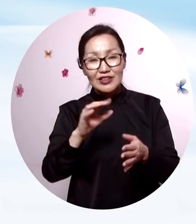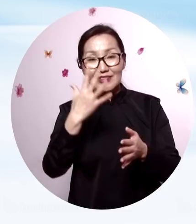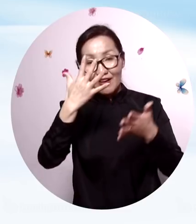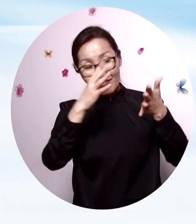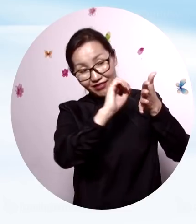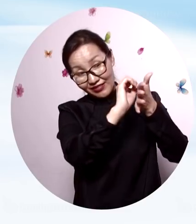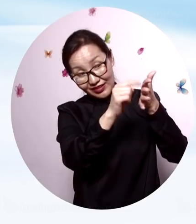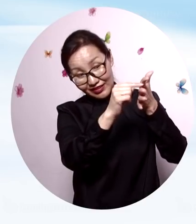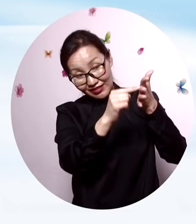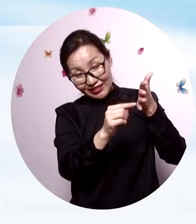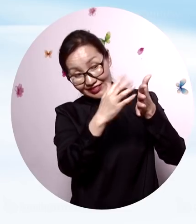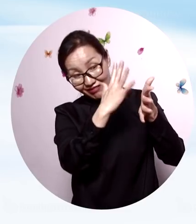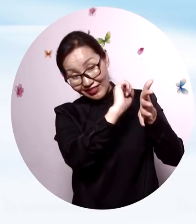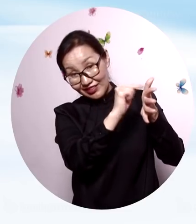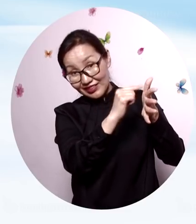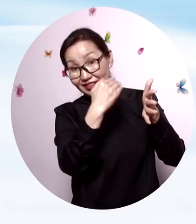таван дарааллын дагуу хийнэ.